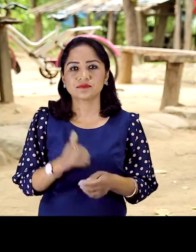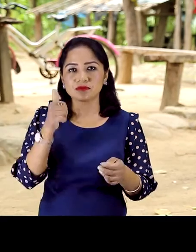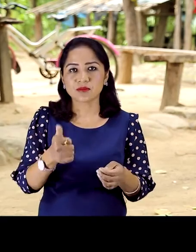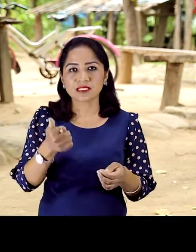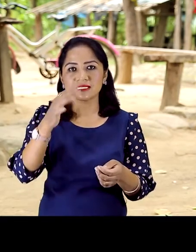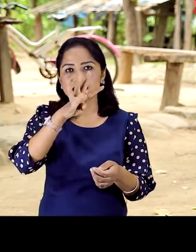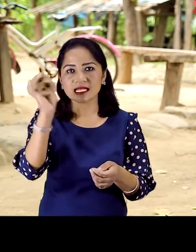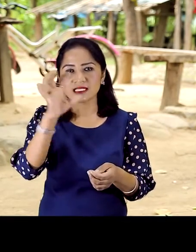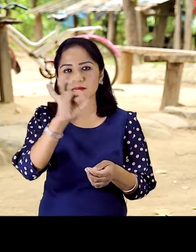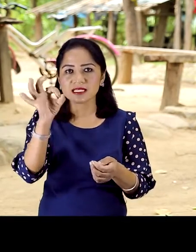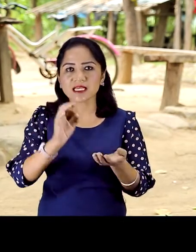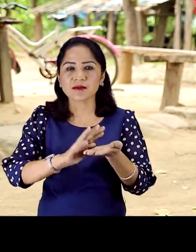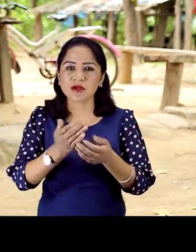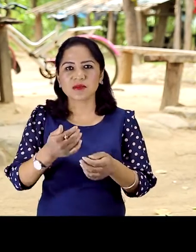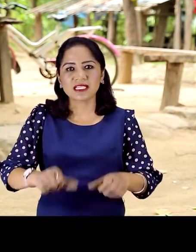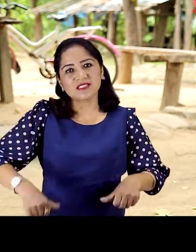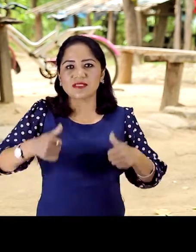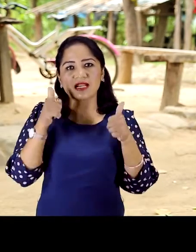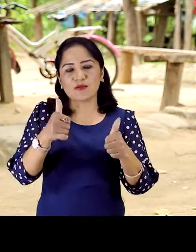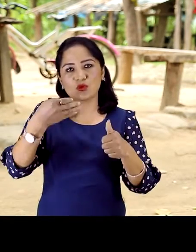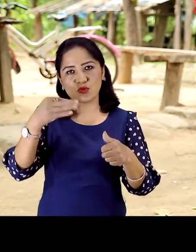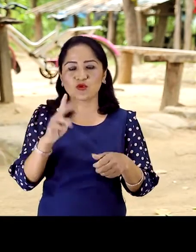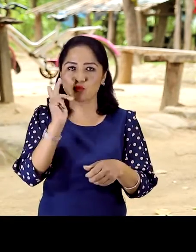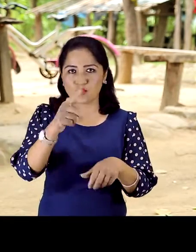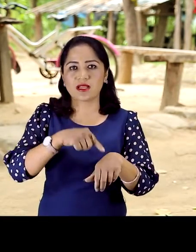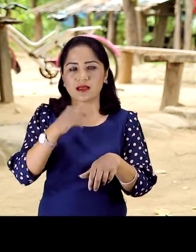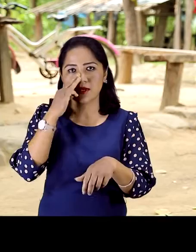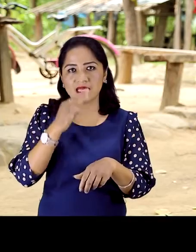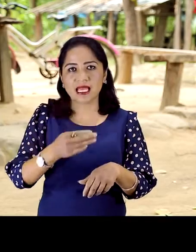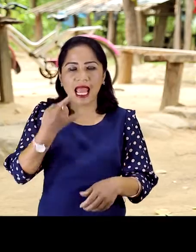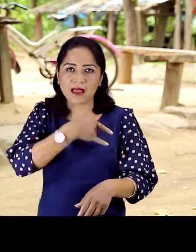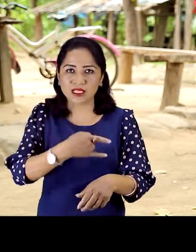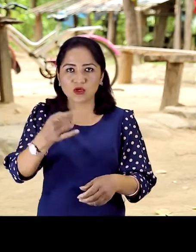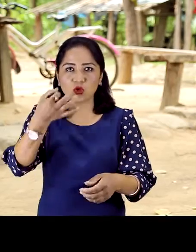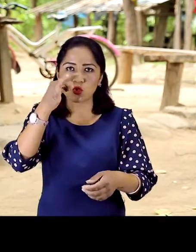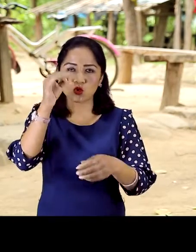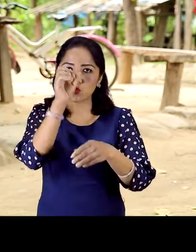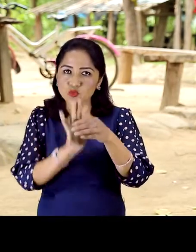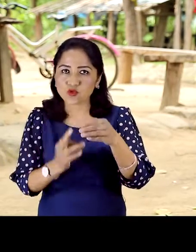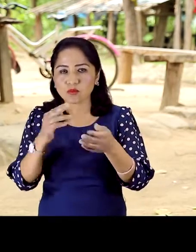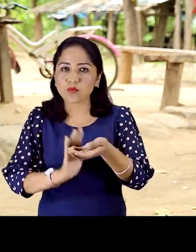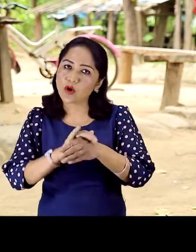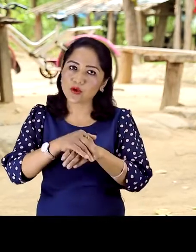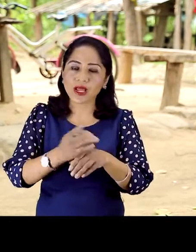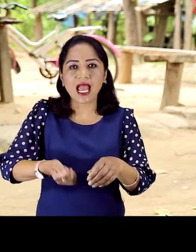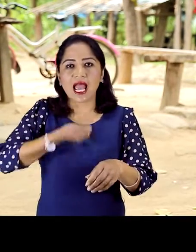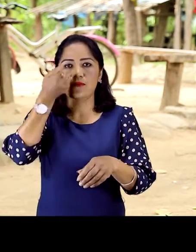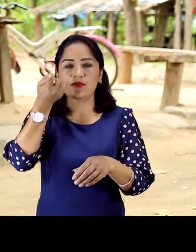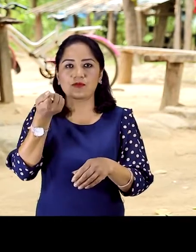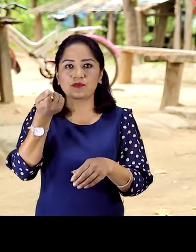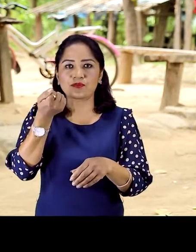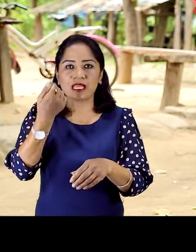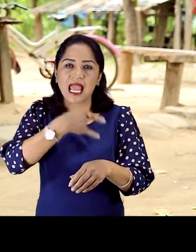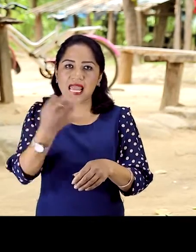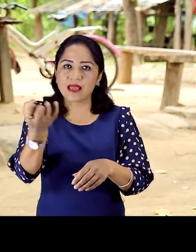देखे आपने आफने देखे आपनी आपनी